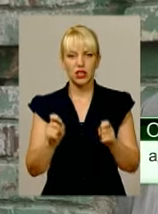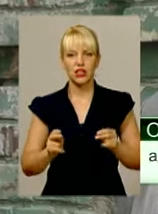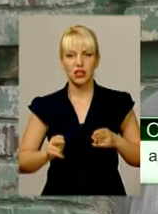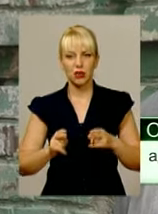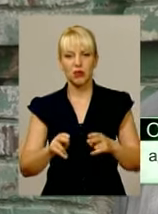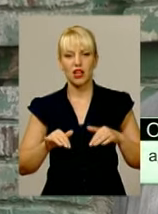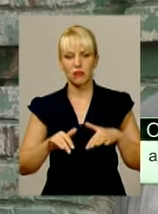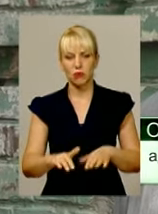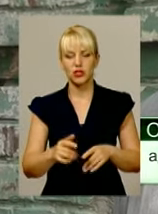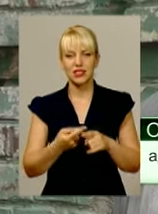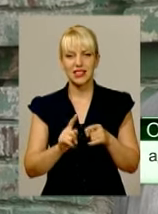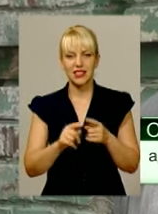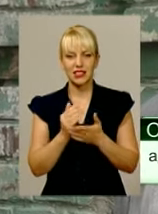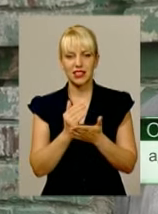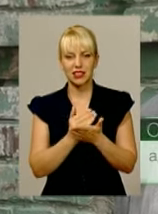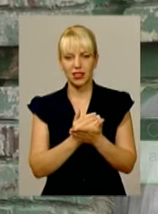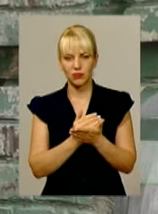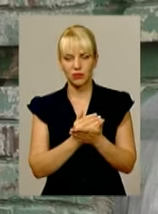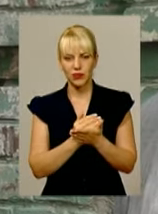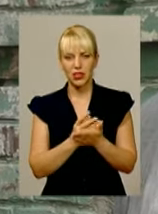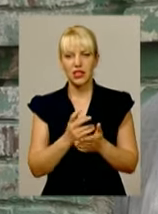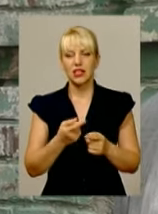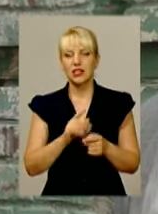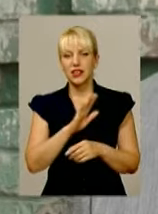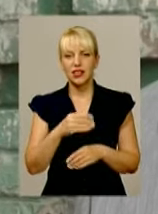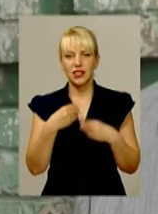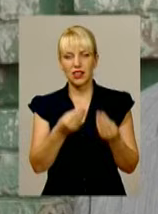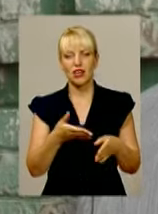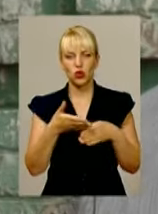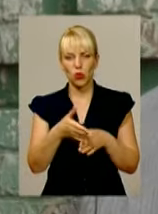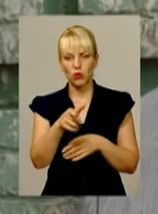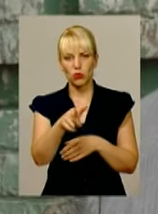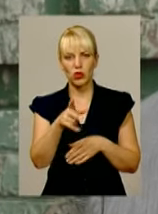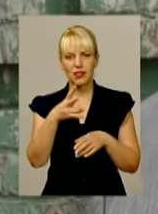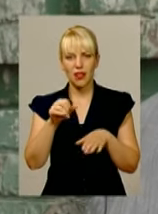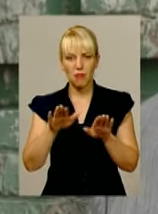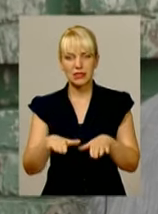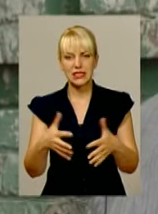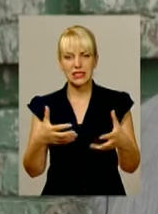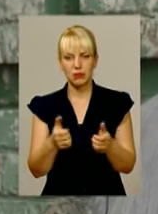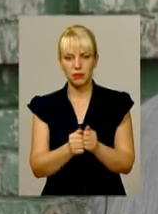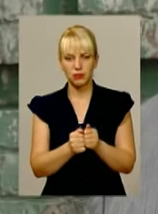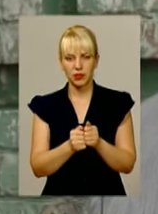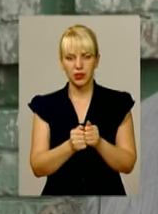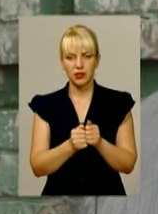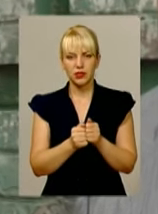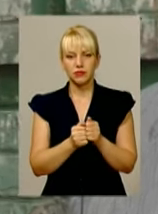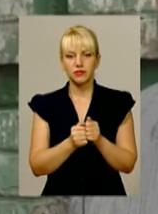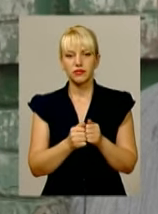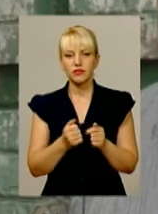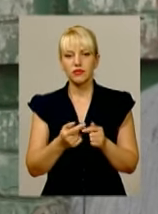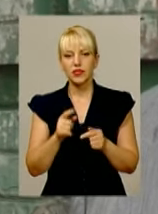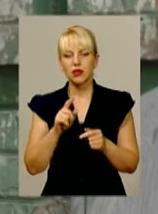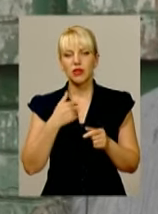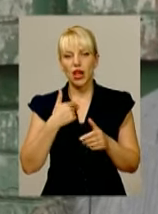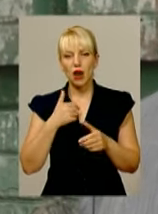цією статтею – залишення місця події, ненадання допомоги. Клопотання слідчого написано, що в стані алкогольного сп'яніння. З цього